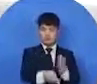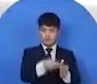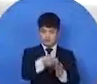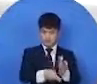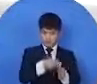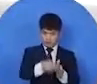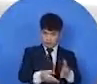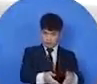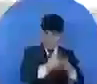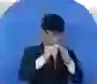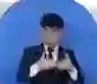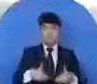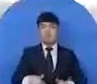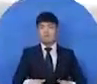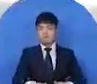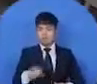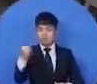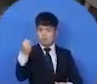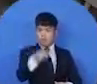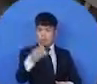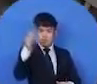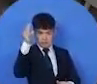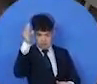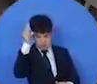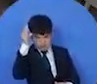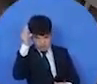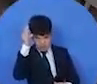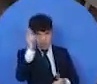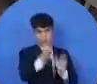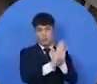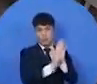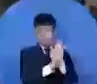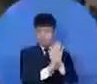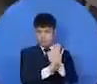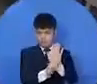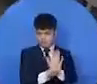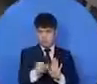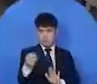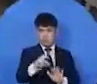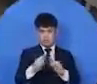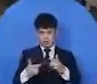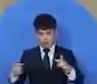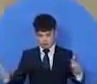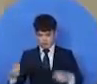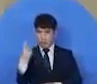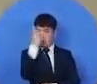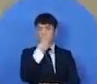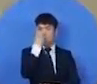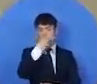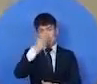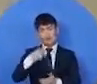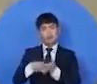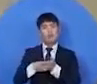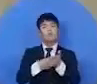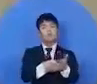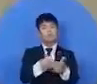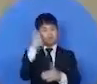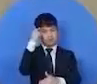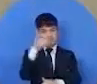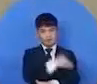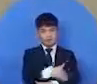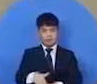중부권 동서 횡단 철도 의 필요성과 기대효과 를 홍보하며 국토교통부 차원 의 사전 1 앙성 조사를 시행해 줄 것을